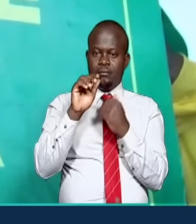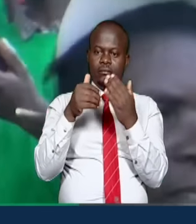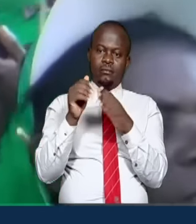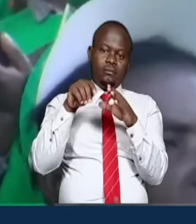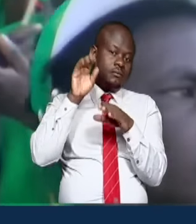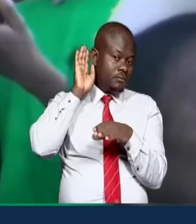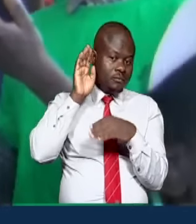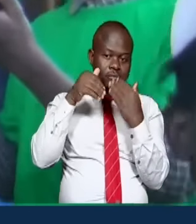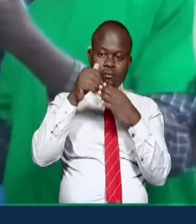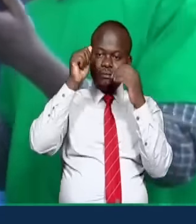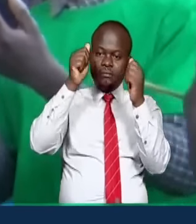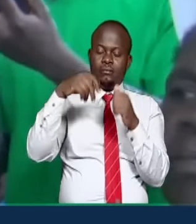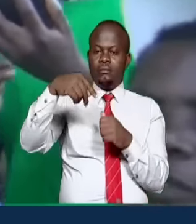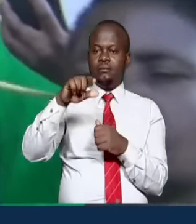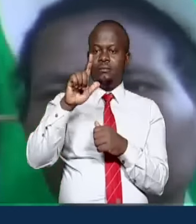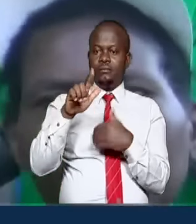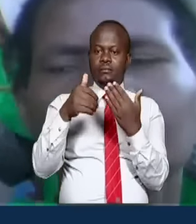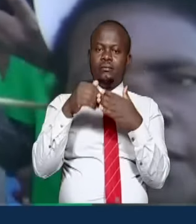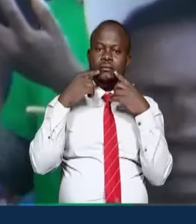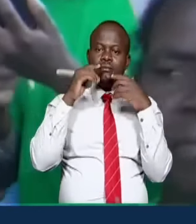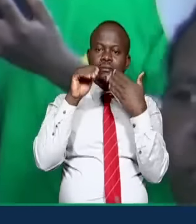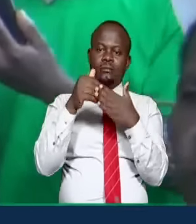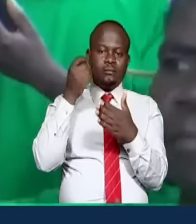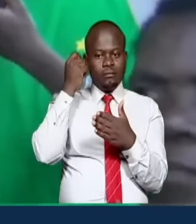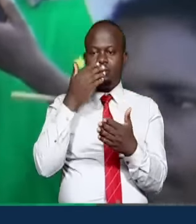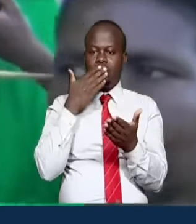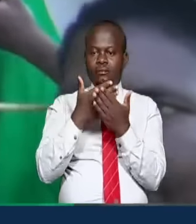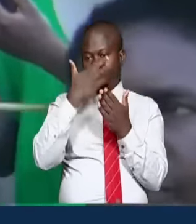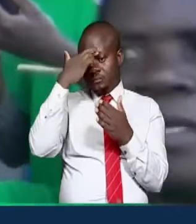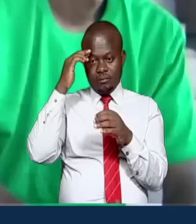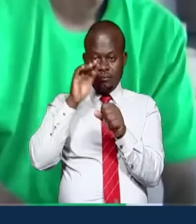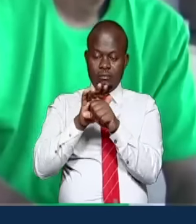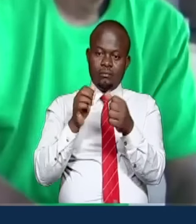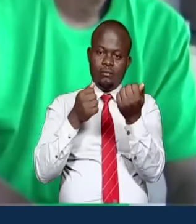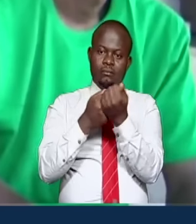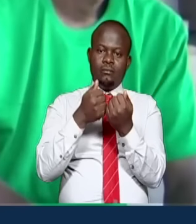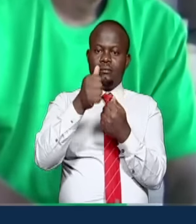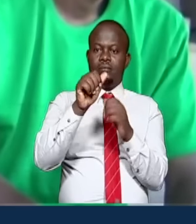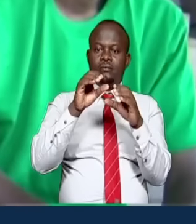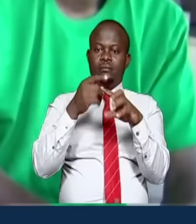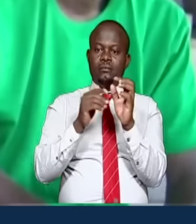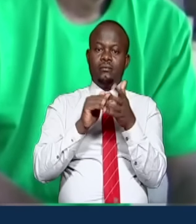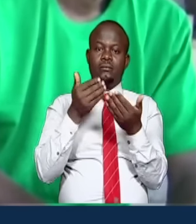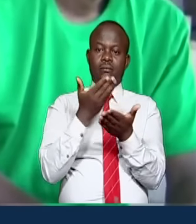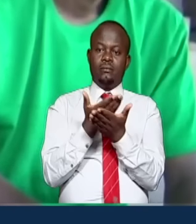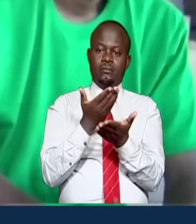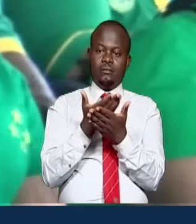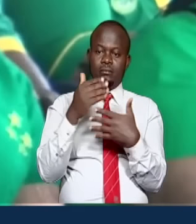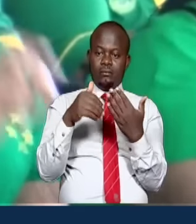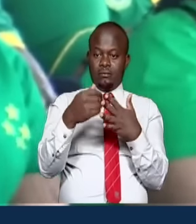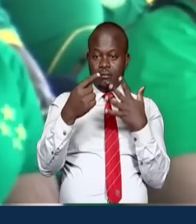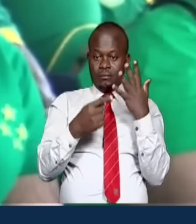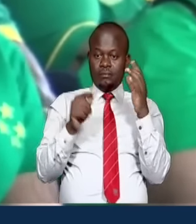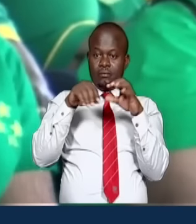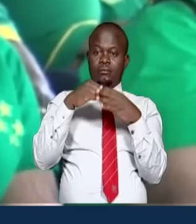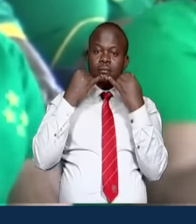kumva abakandida depite ba PL bavuze ko bumva neza impamvu nyinshi zo gushyigikira iri shyaka, ariko bakanasaba abakandida ko ibyo baje